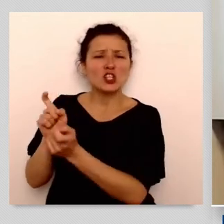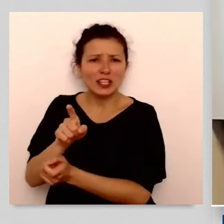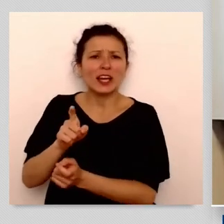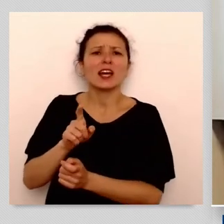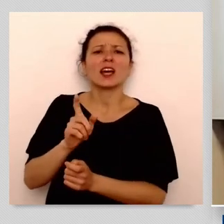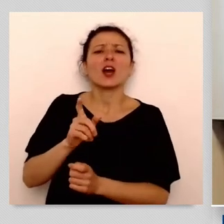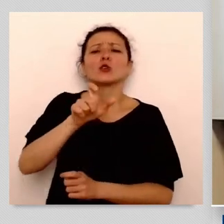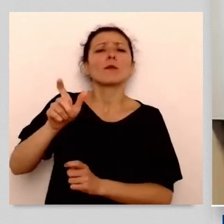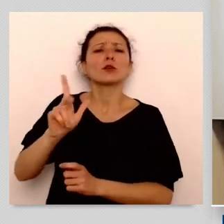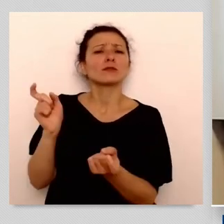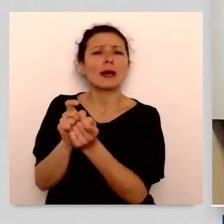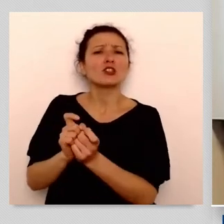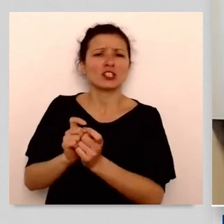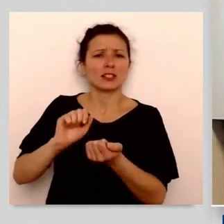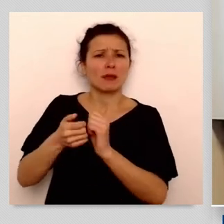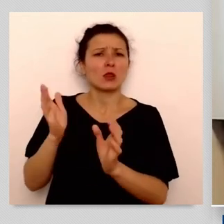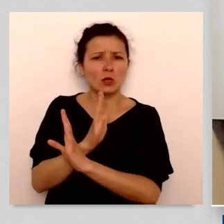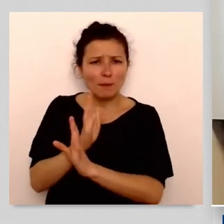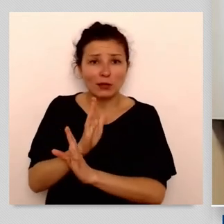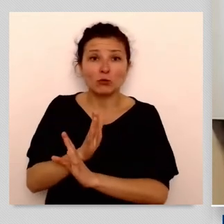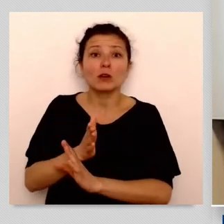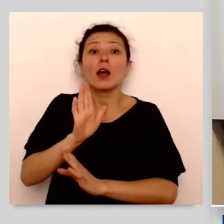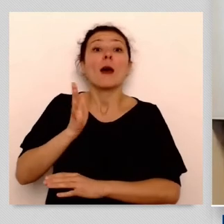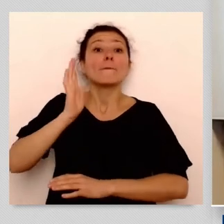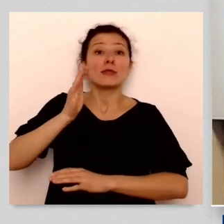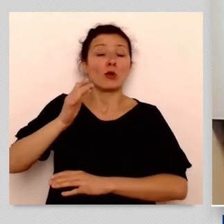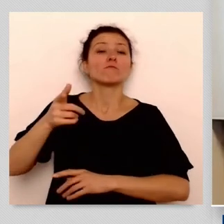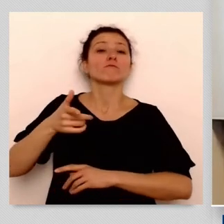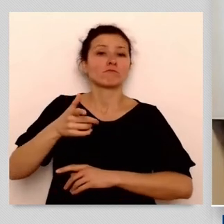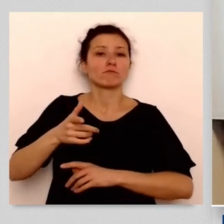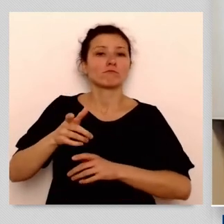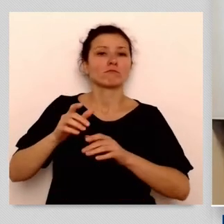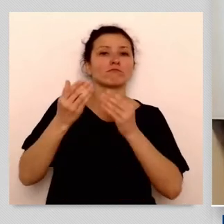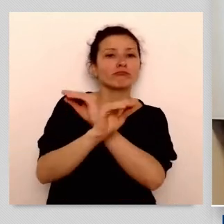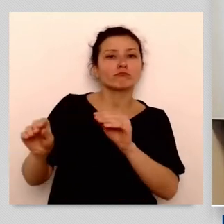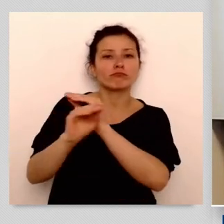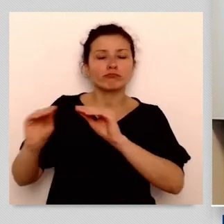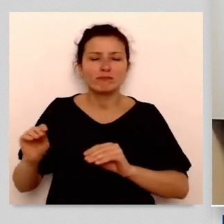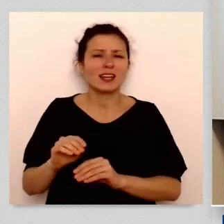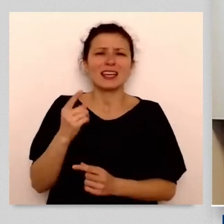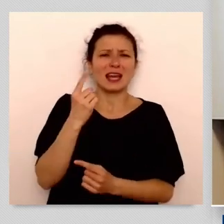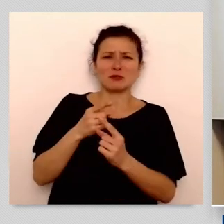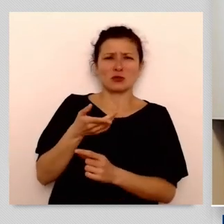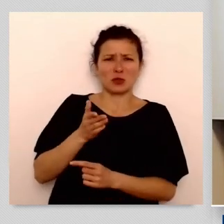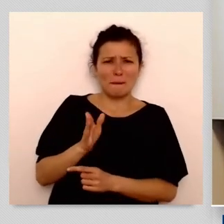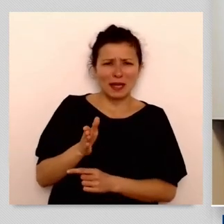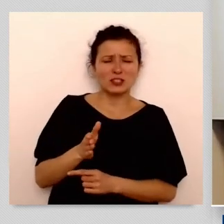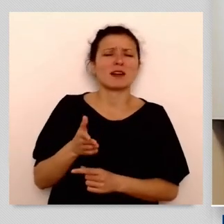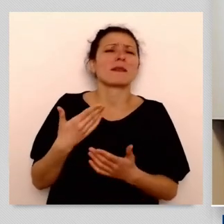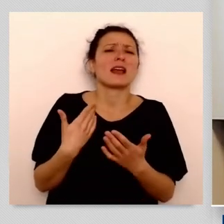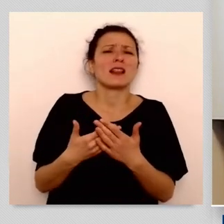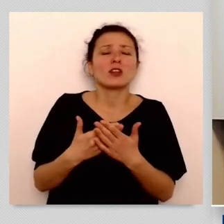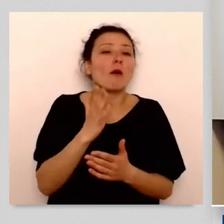antyszczepionkowców, jeśli chodzi o kwestie pandemii. Ja uważam, że to nie będą denialiści klimatyczni, bo jednak ta wiedza naukowa i